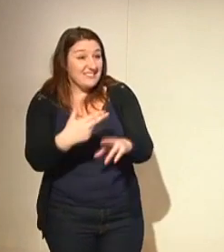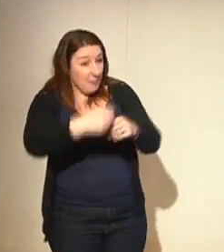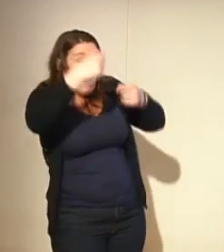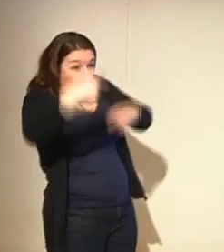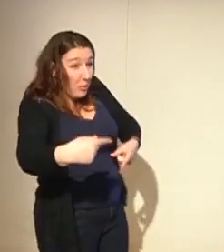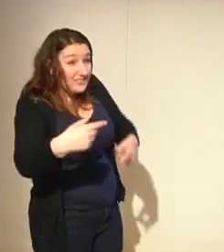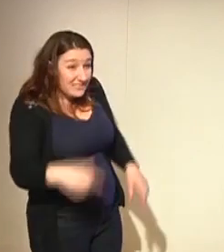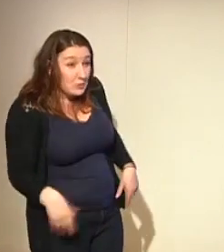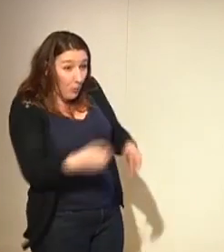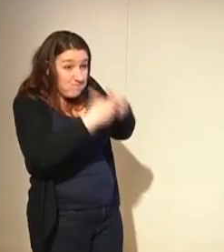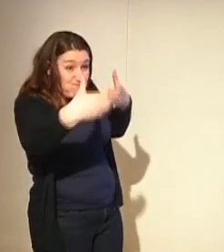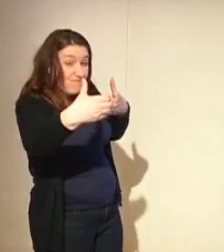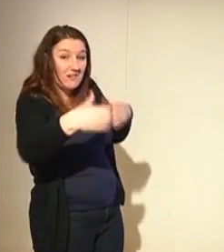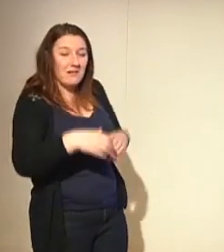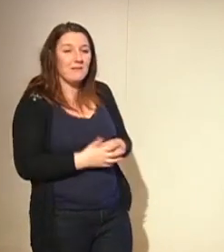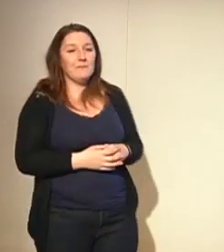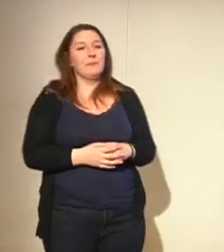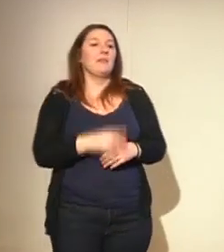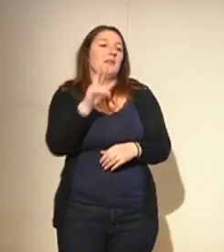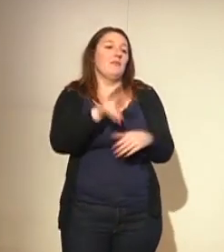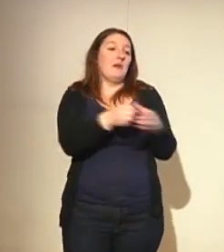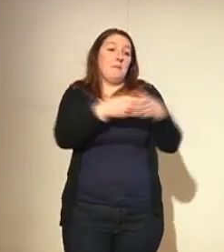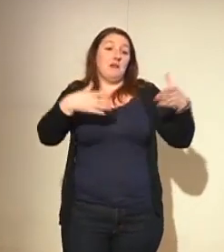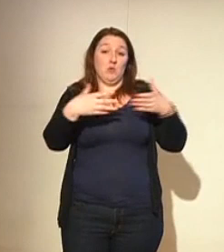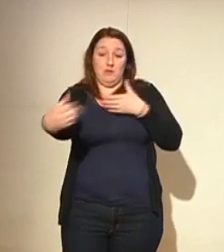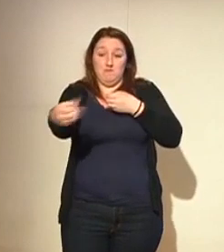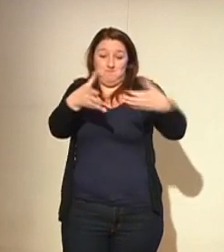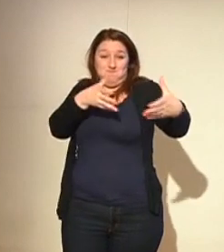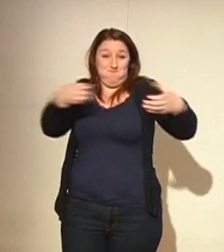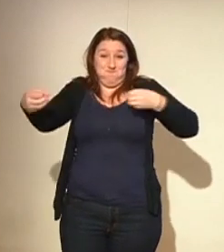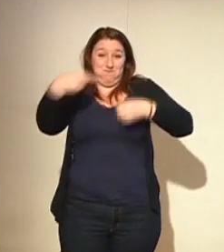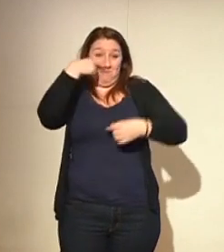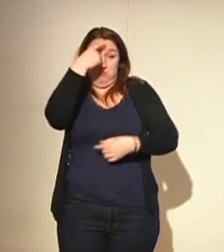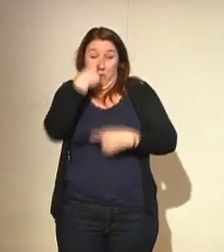udi l'opposition voyez les majorités sont à géométrie variable